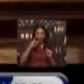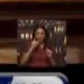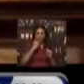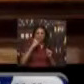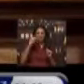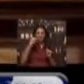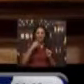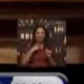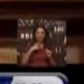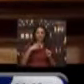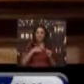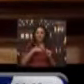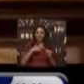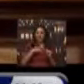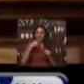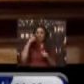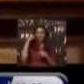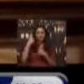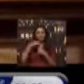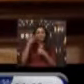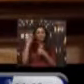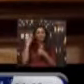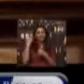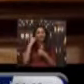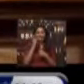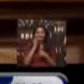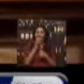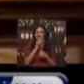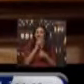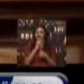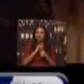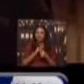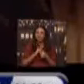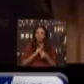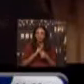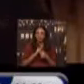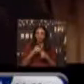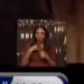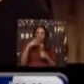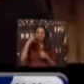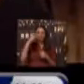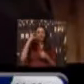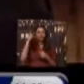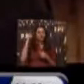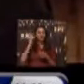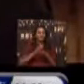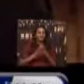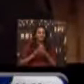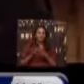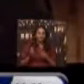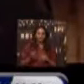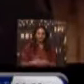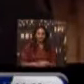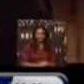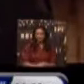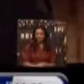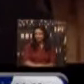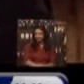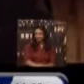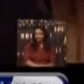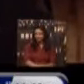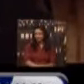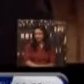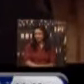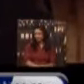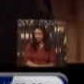وعمرك 4675 سنه. انت بتضحكني دلوقتي، تفكرني بالمشاهد دي.